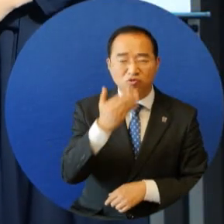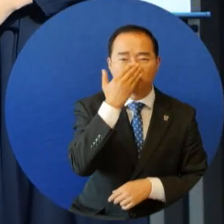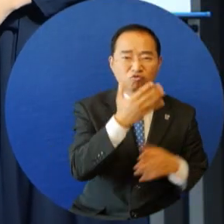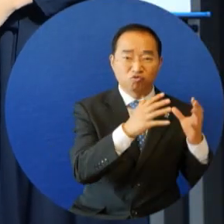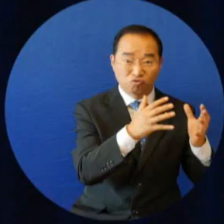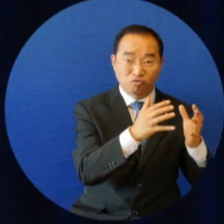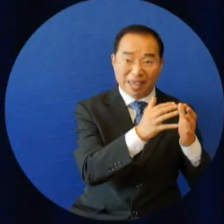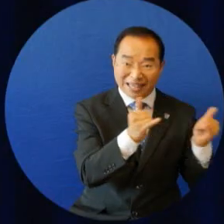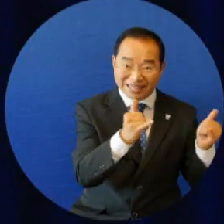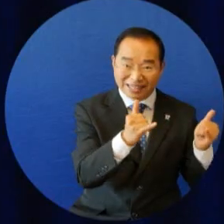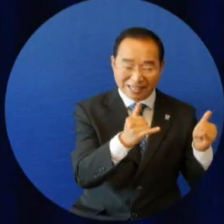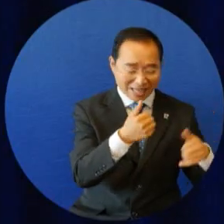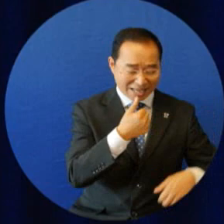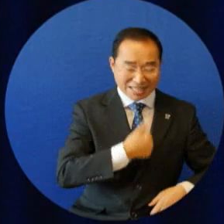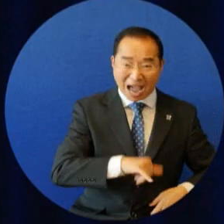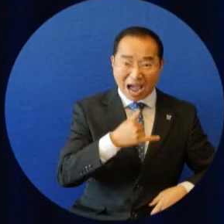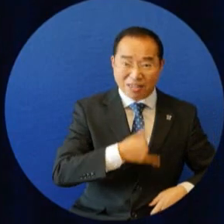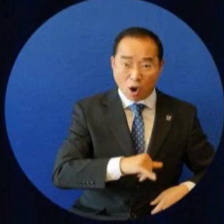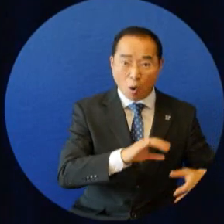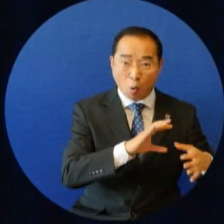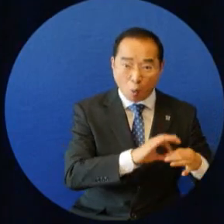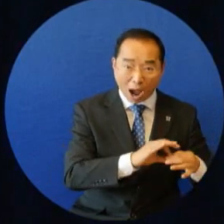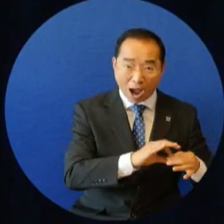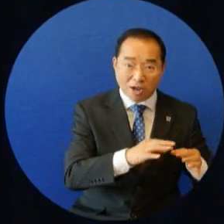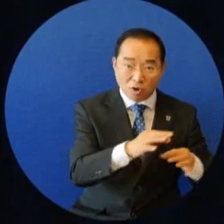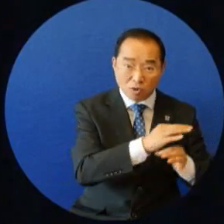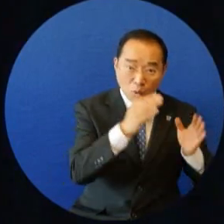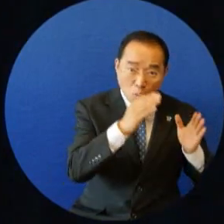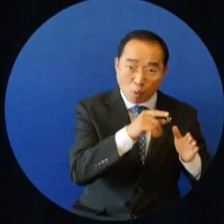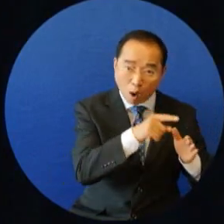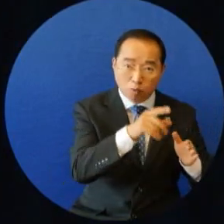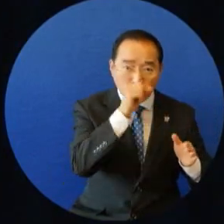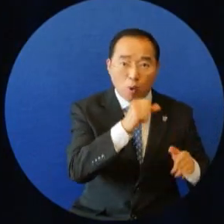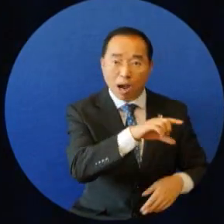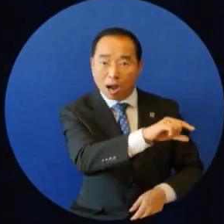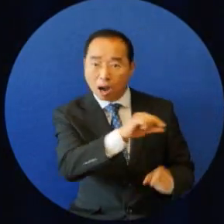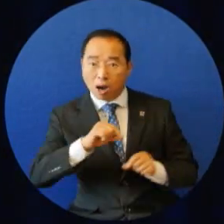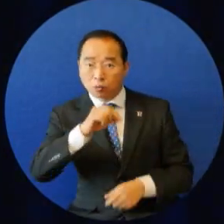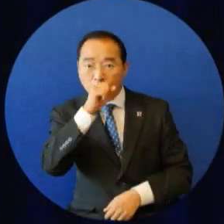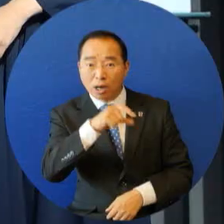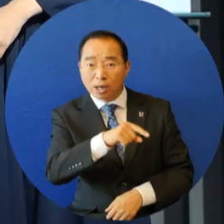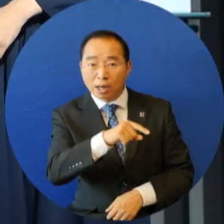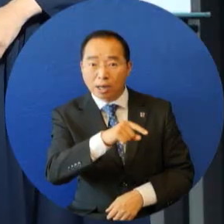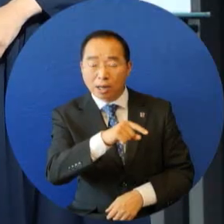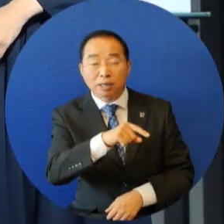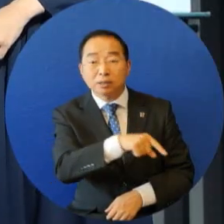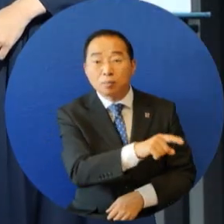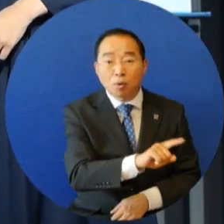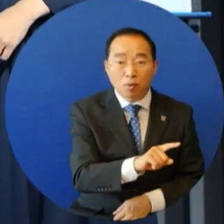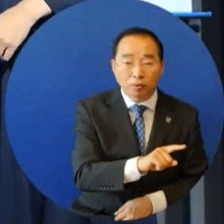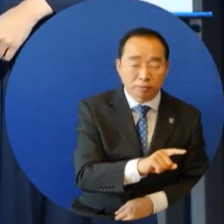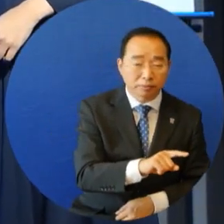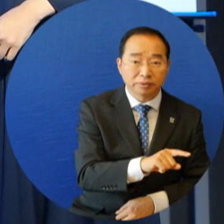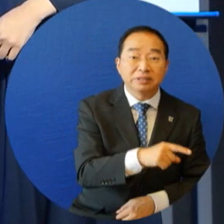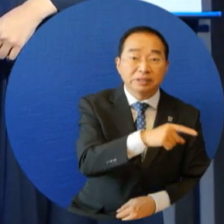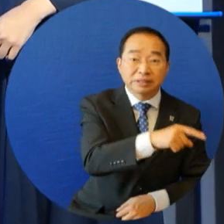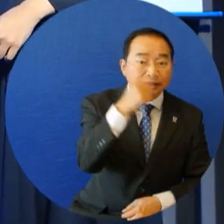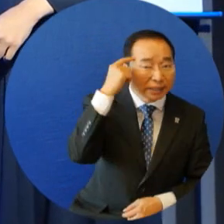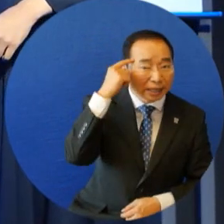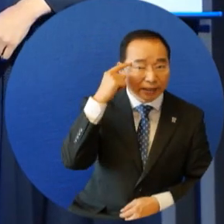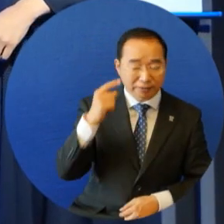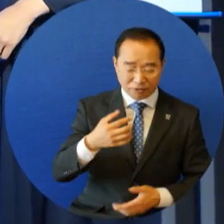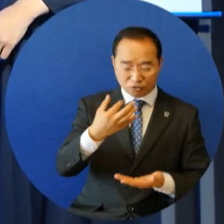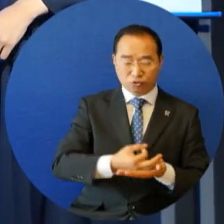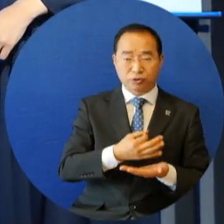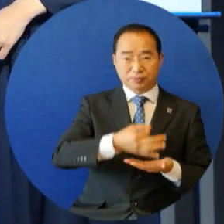유대인들이 하는 자녀 경제 교육에 좋은 모범이 될 거라고 생각하는데요. 3분의 1은